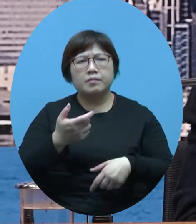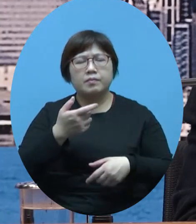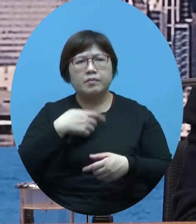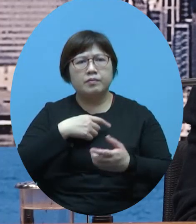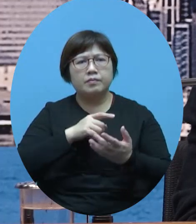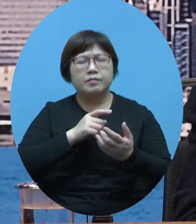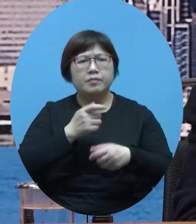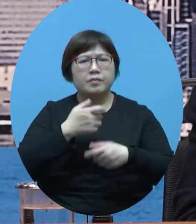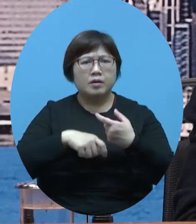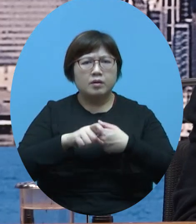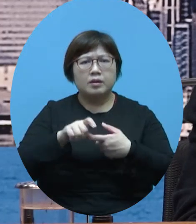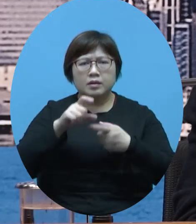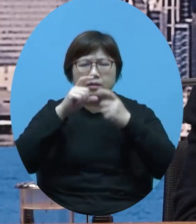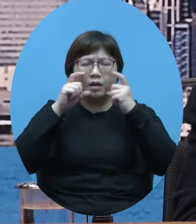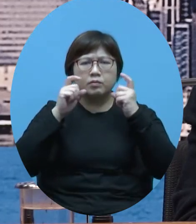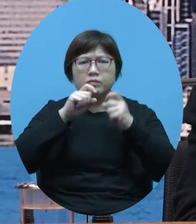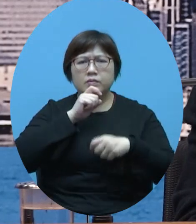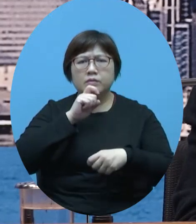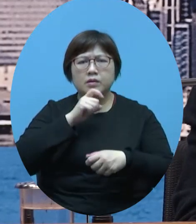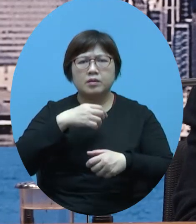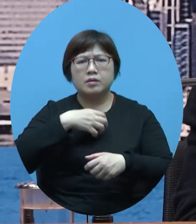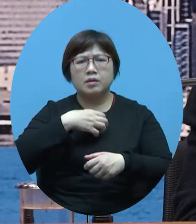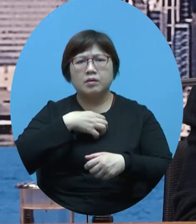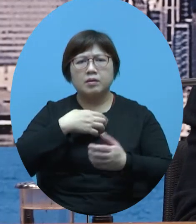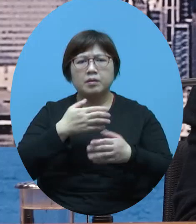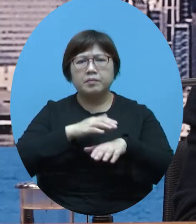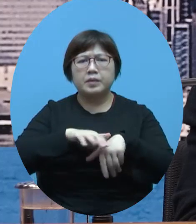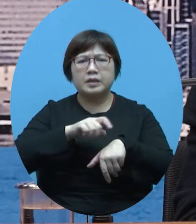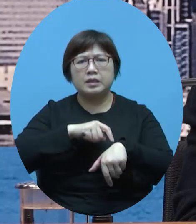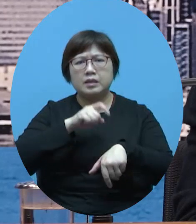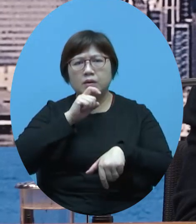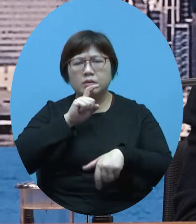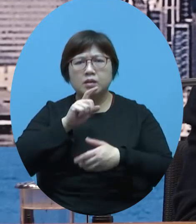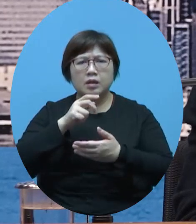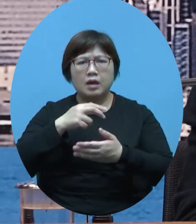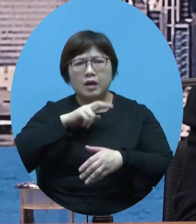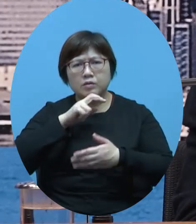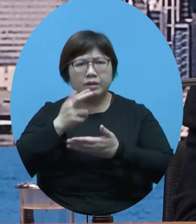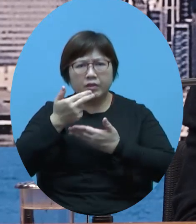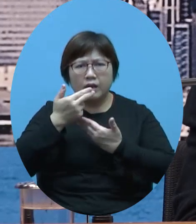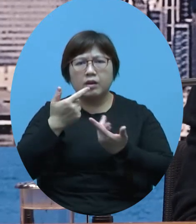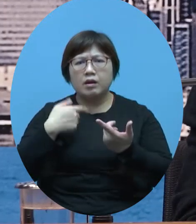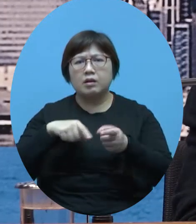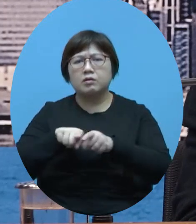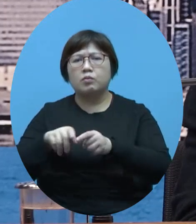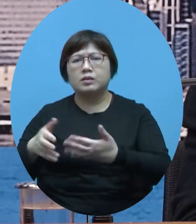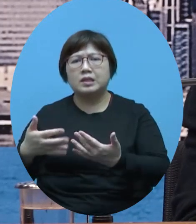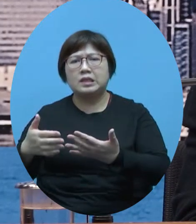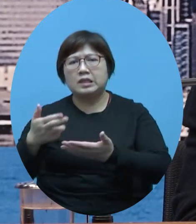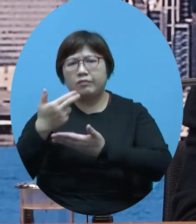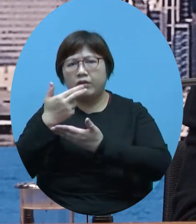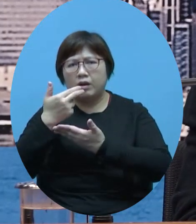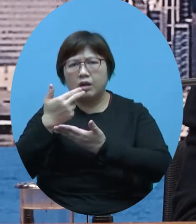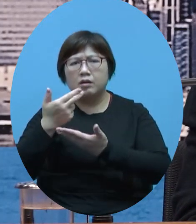們都有戴口罩的，但我們就會擔心他們可能平時有時吃晏的時候會跟一些同事一起吃飯啊，那類那